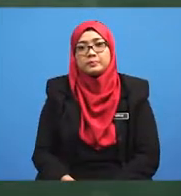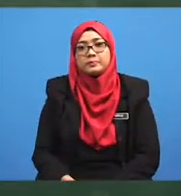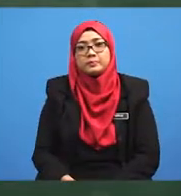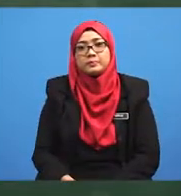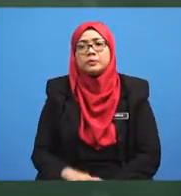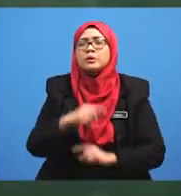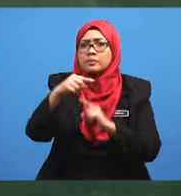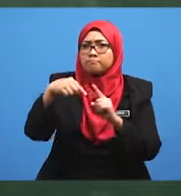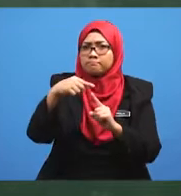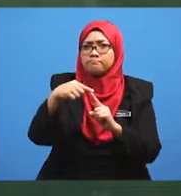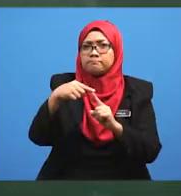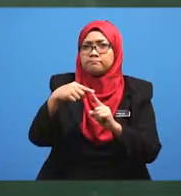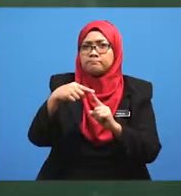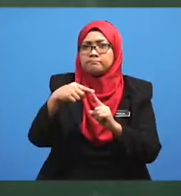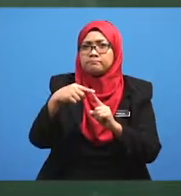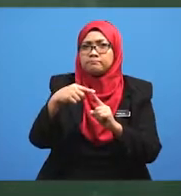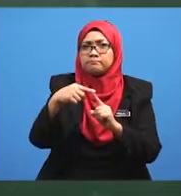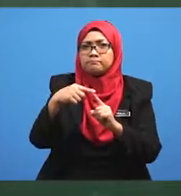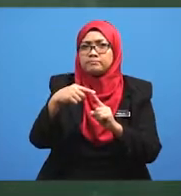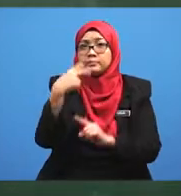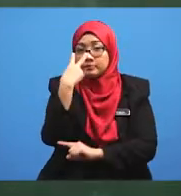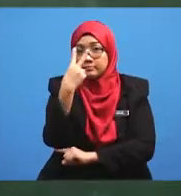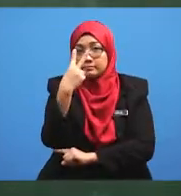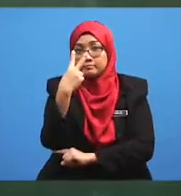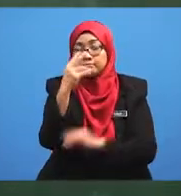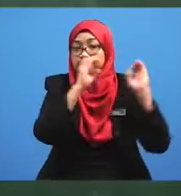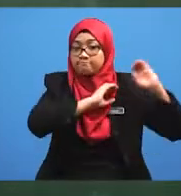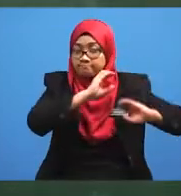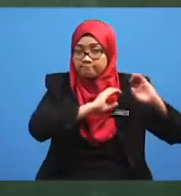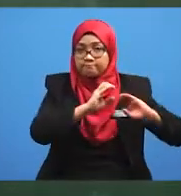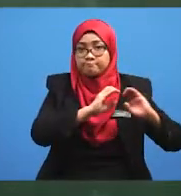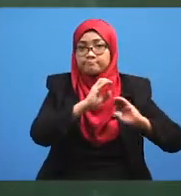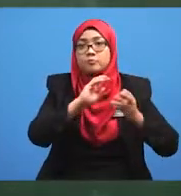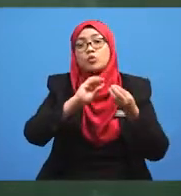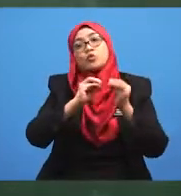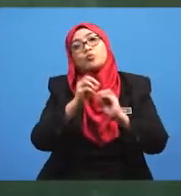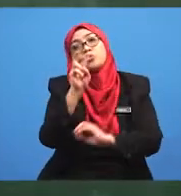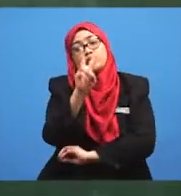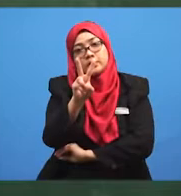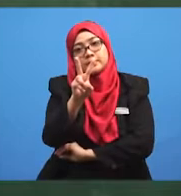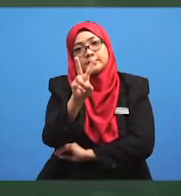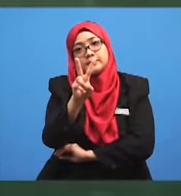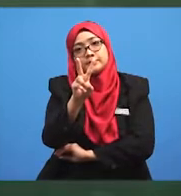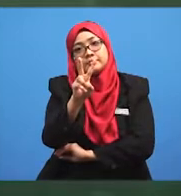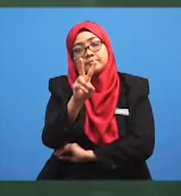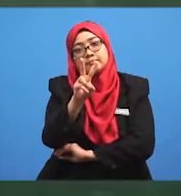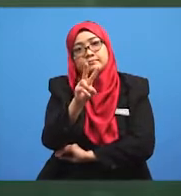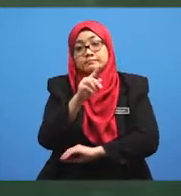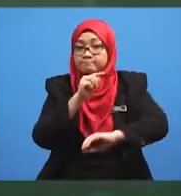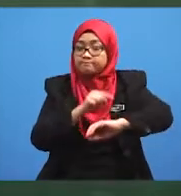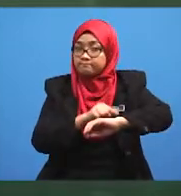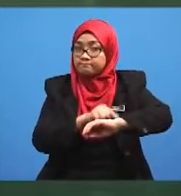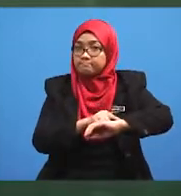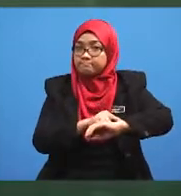Mari kita lihat ciri yang kedua pula. Tempoh bagi setengah hayat. Dari jadual